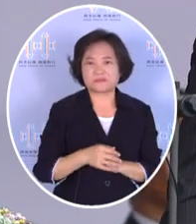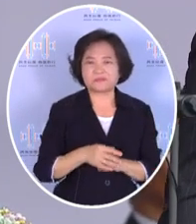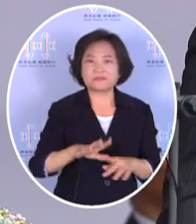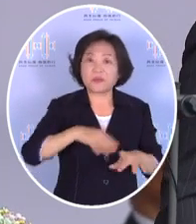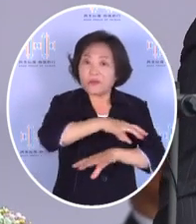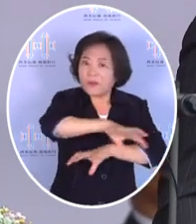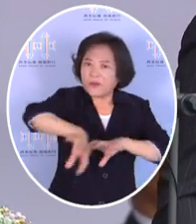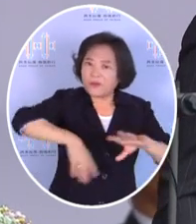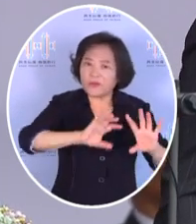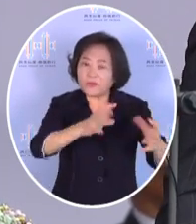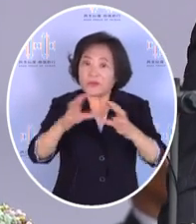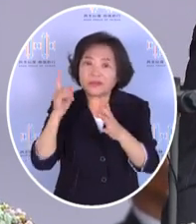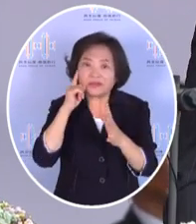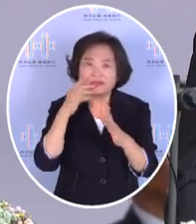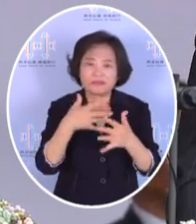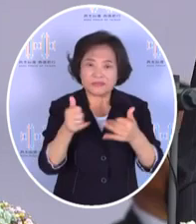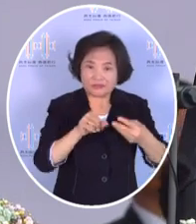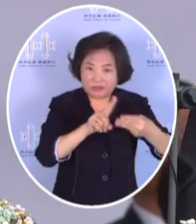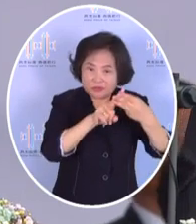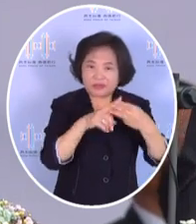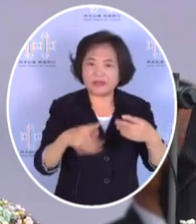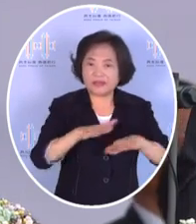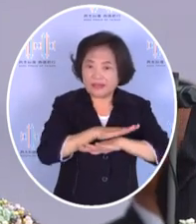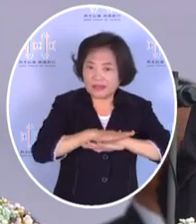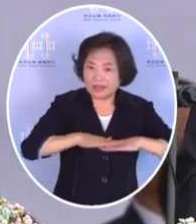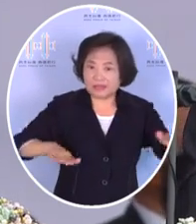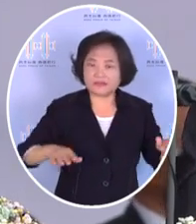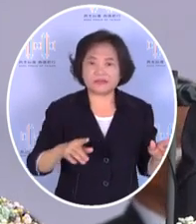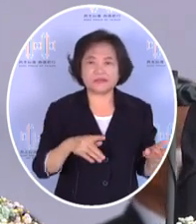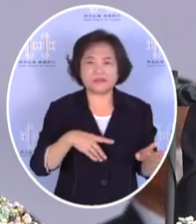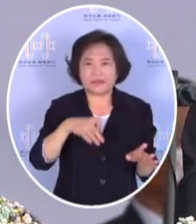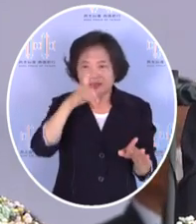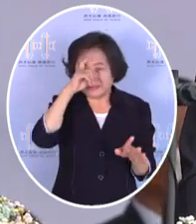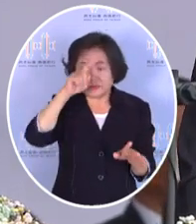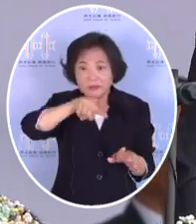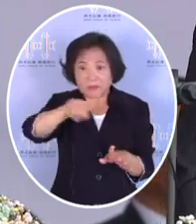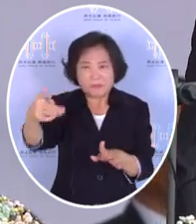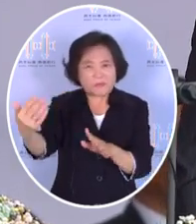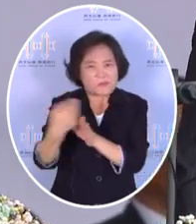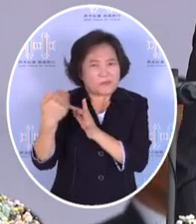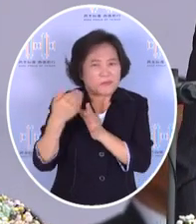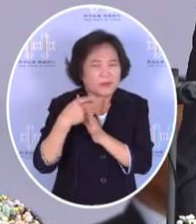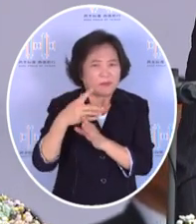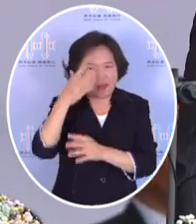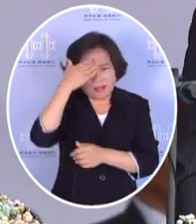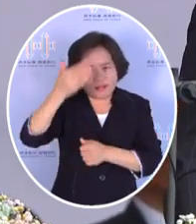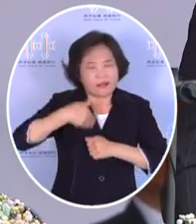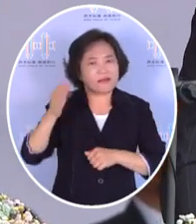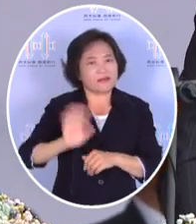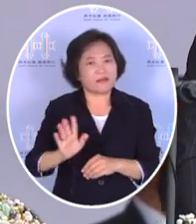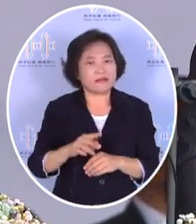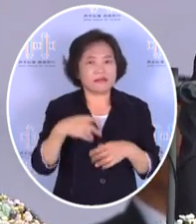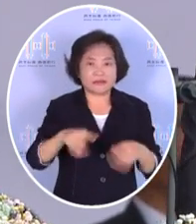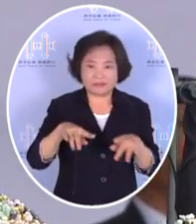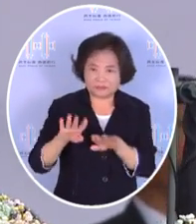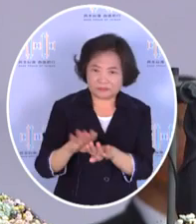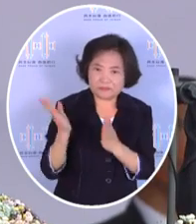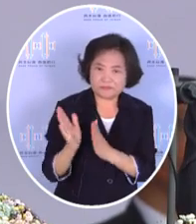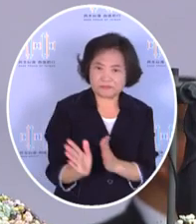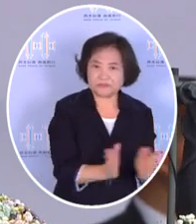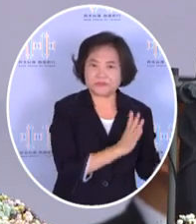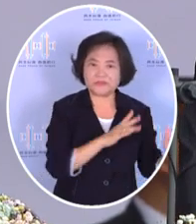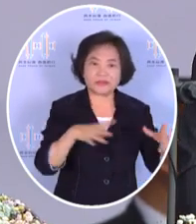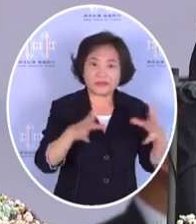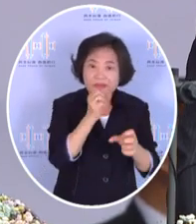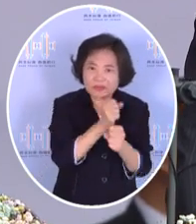安全跟民主的体制不受到外在因素的影响，而展开了各种形式的合